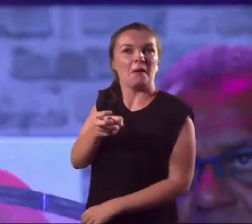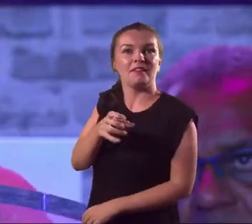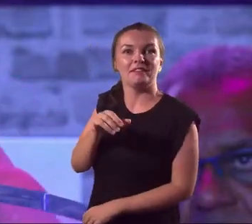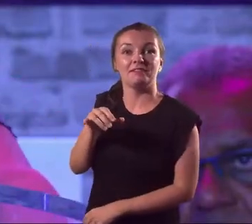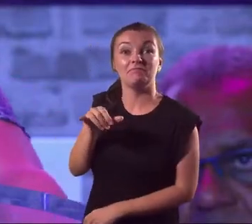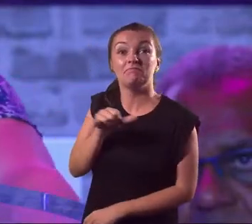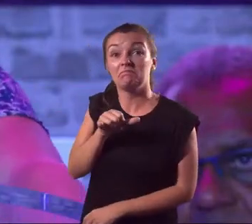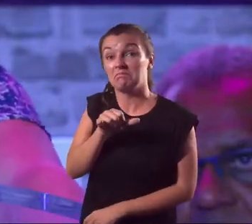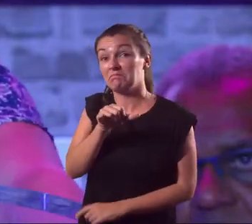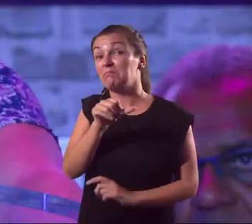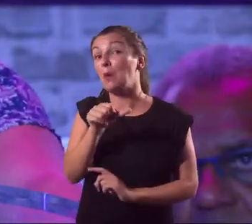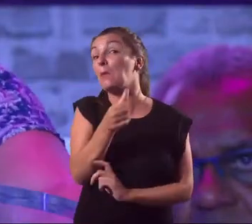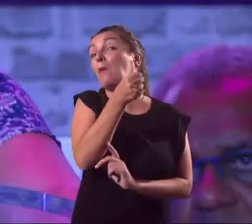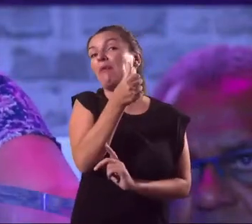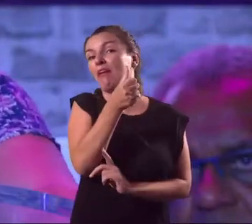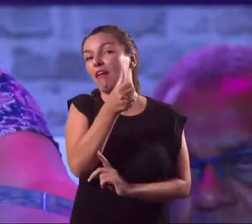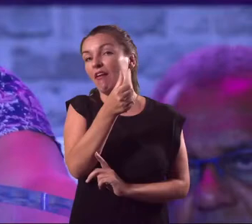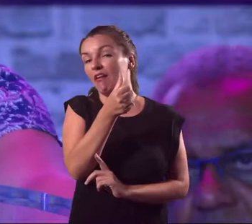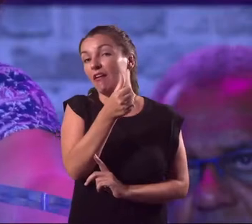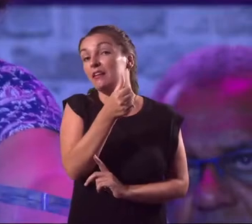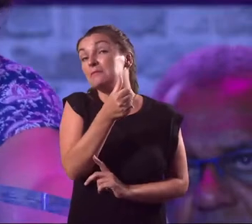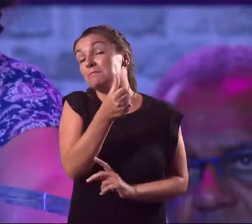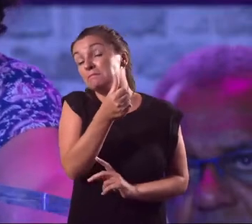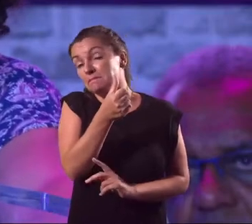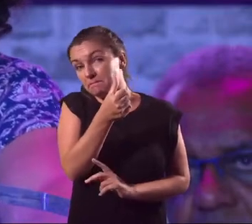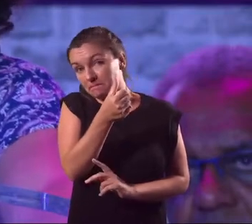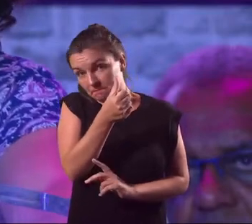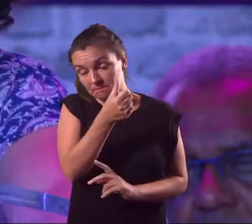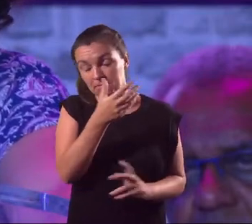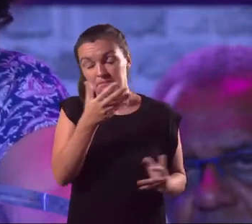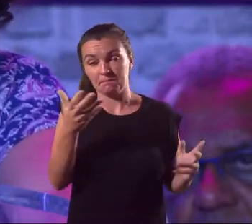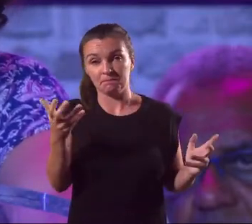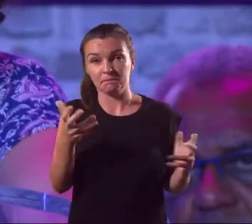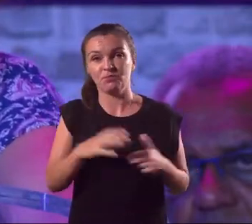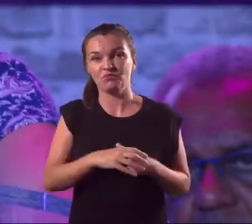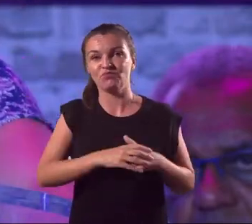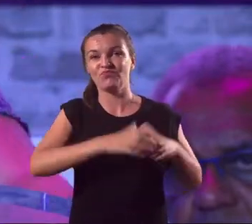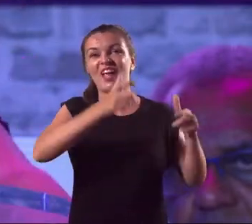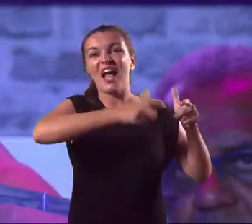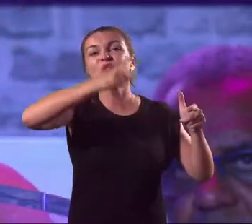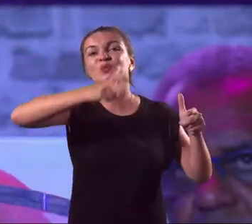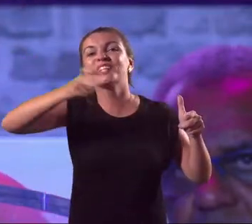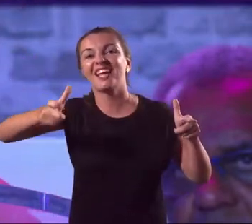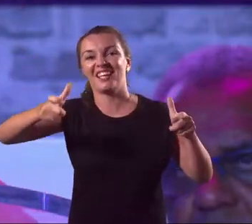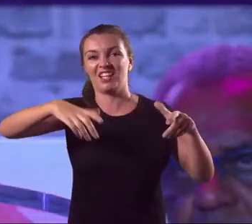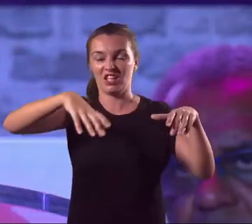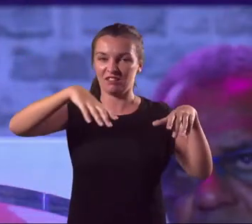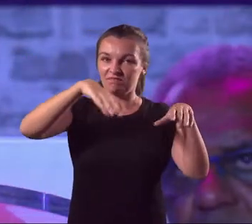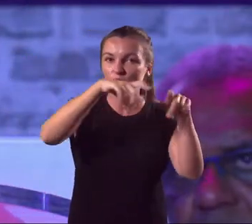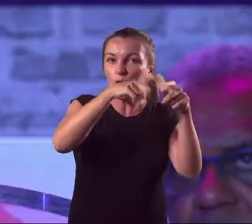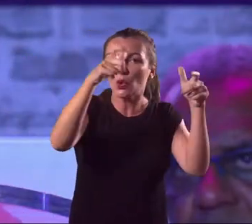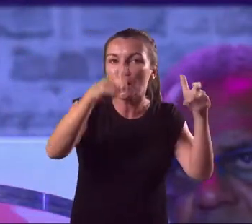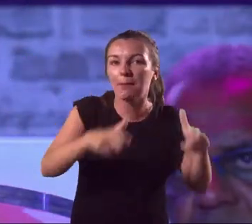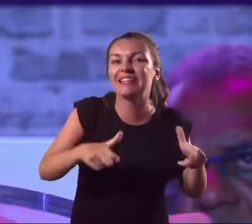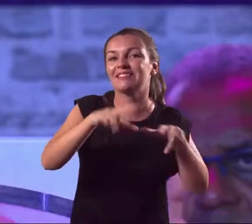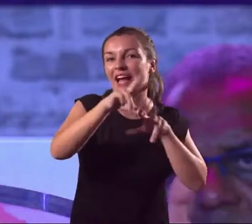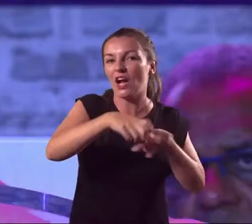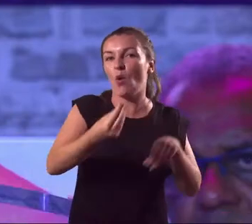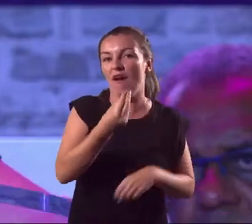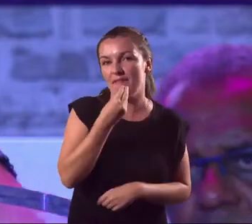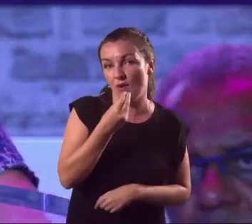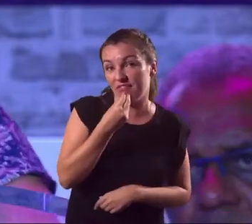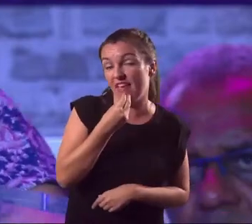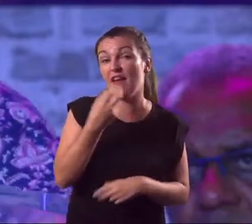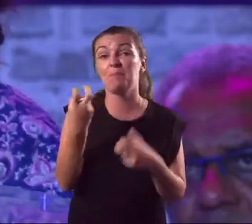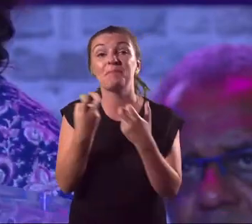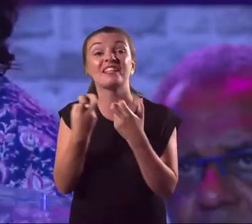y a d'abord et avant tout des industries, des entreprises agroalimentaires et des